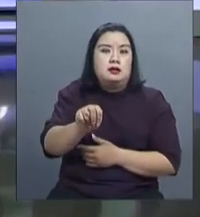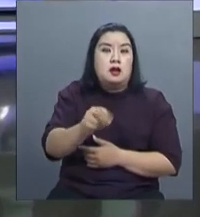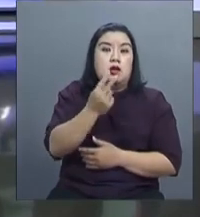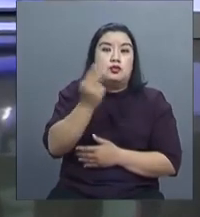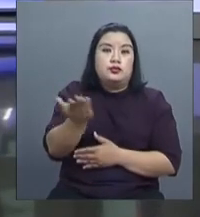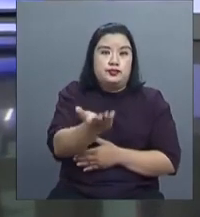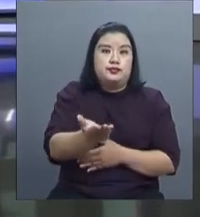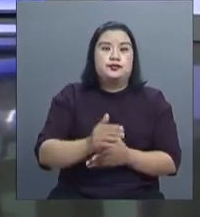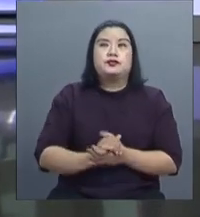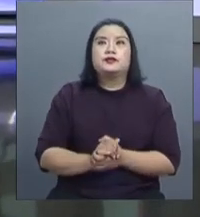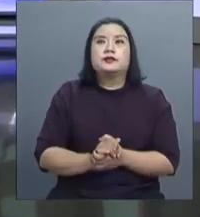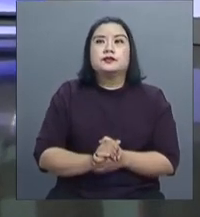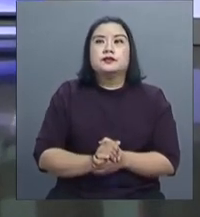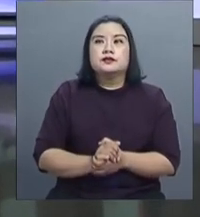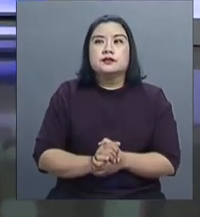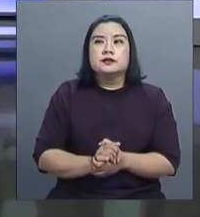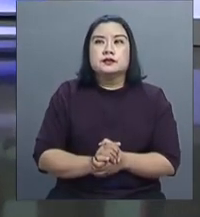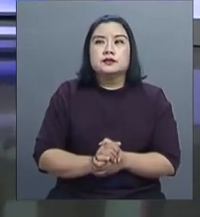กองทัพบกคุณปัญญาคะ